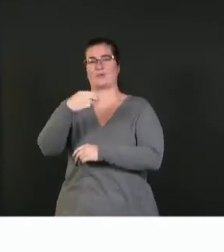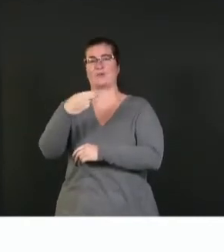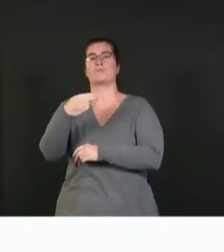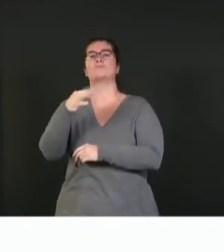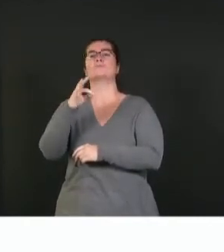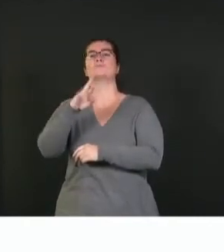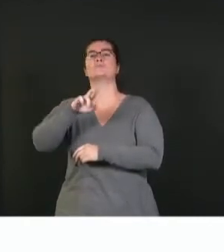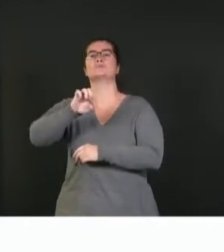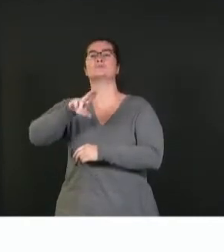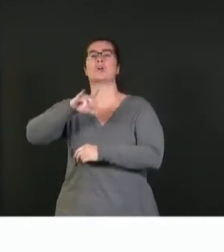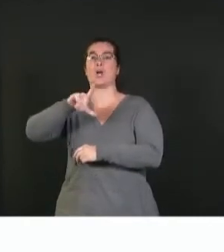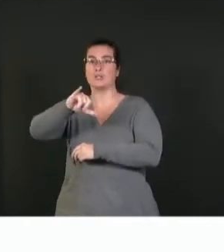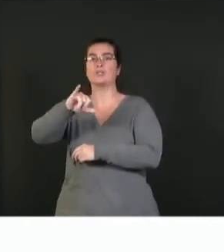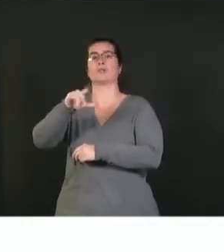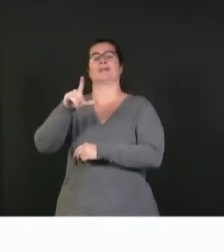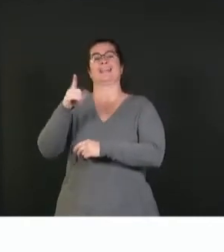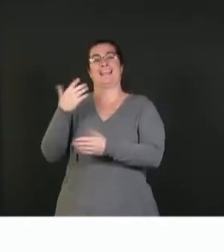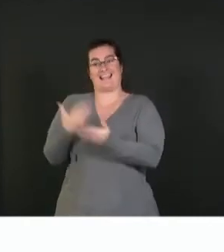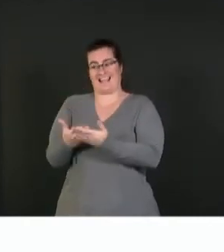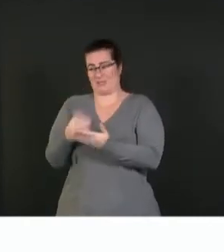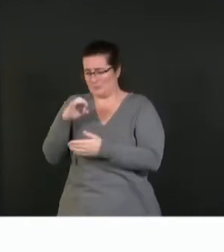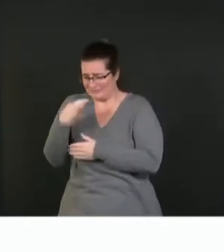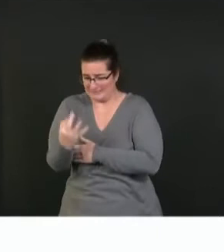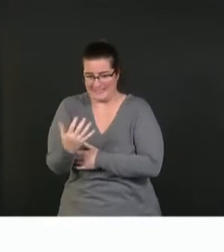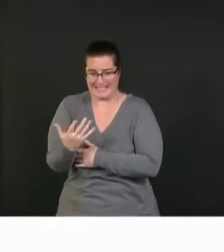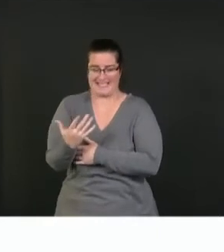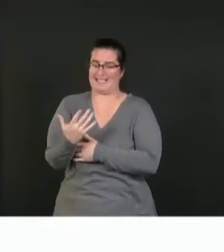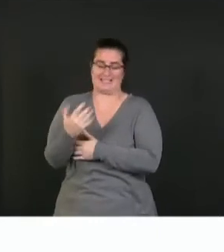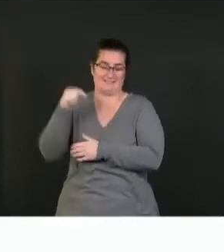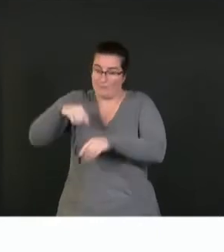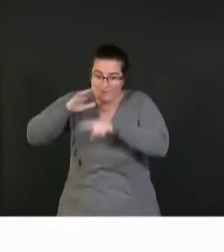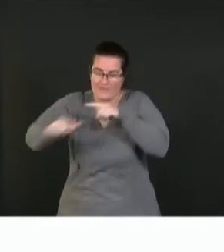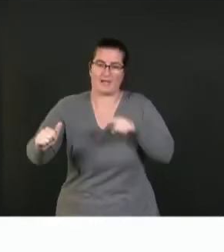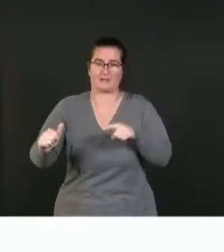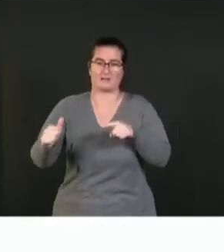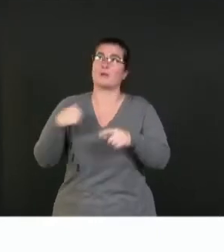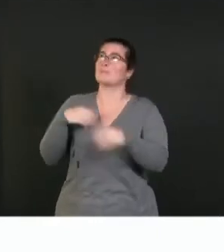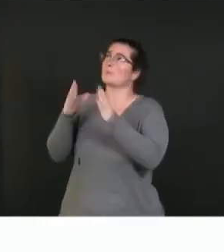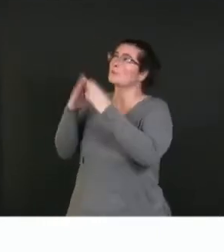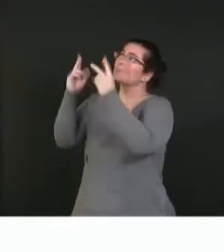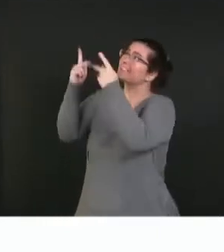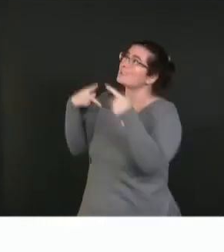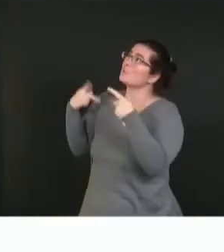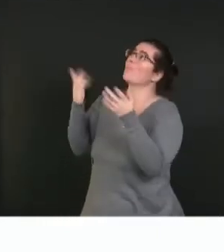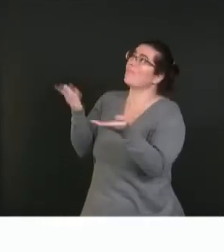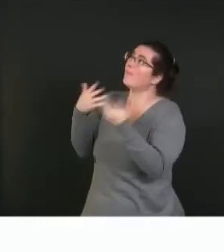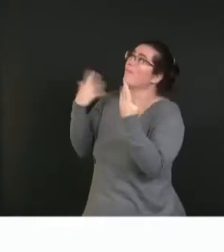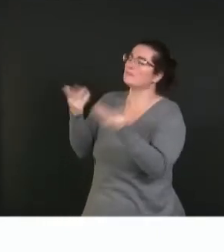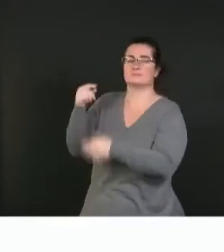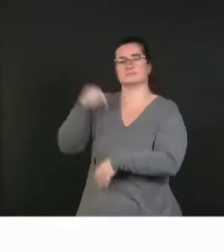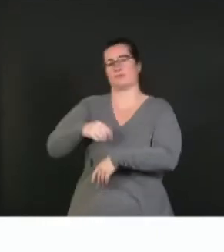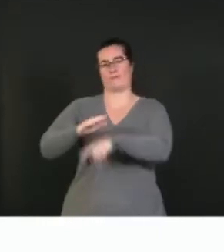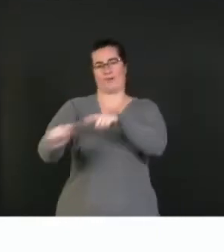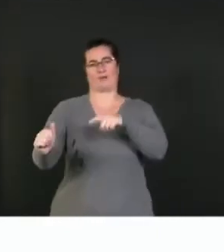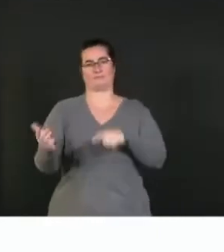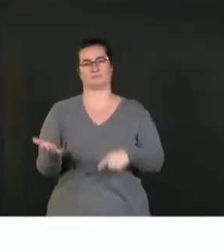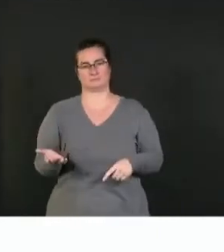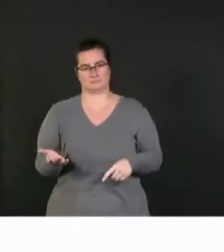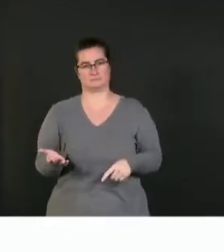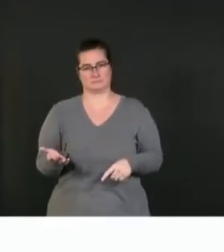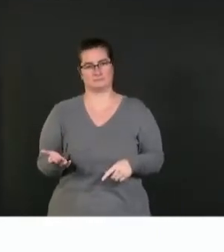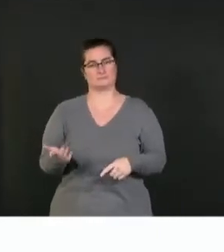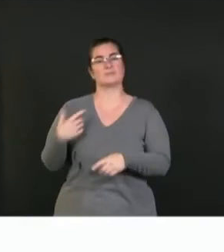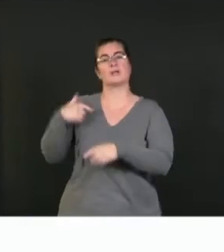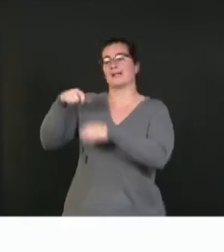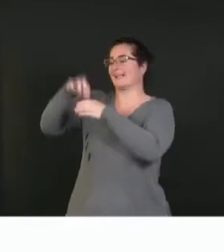pas attendre. Quoi. On fait. Quoi. On arrête de demander l'autorisation. On fait. Bien sûr, on a envie que les élus aillent dans ce sens-là. Il y en a qui le font.